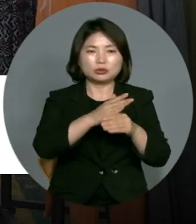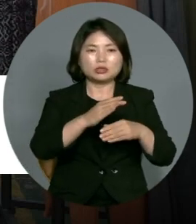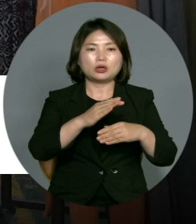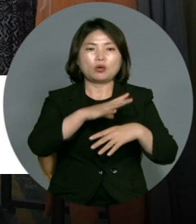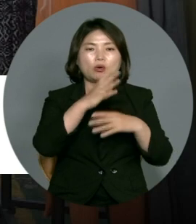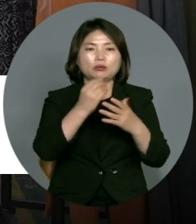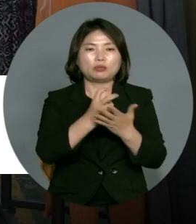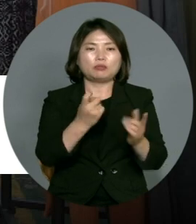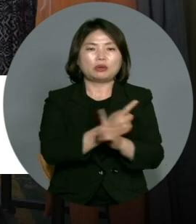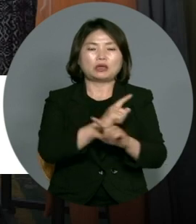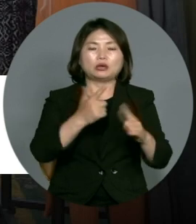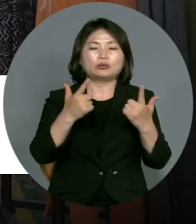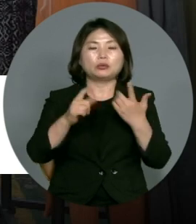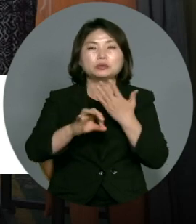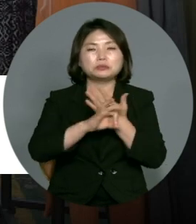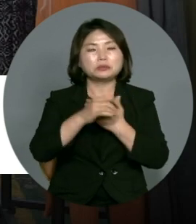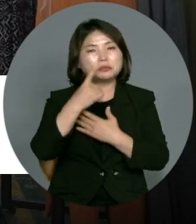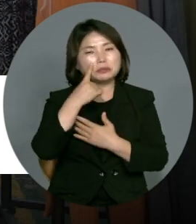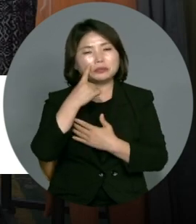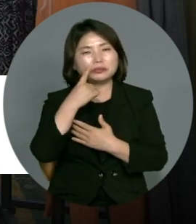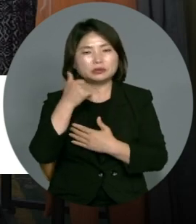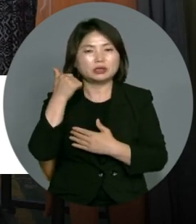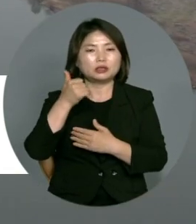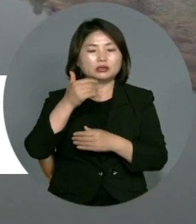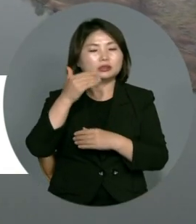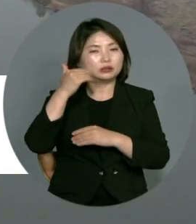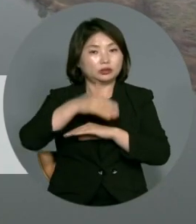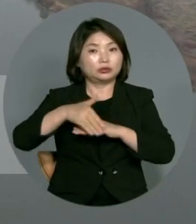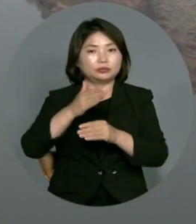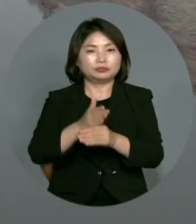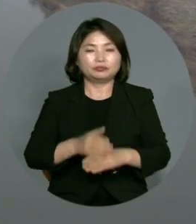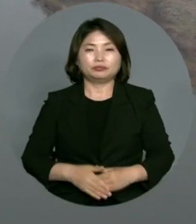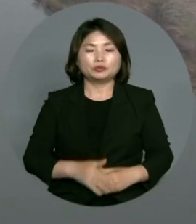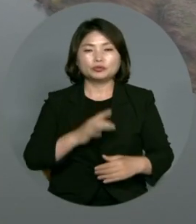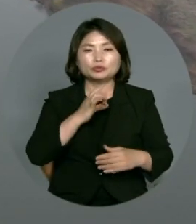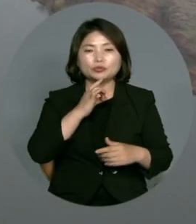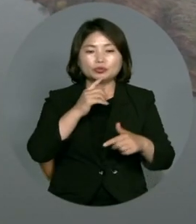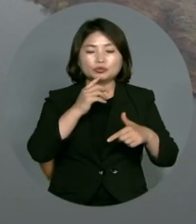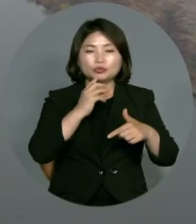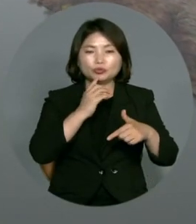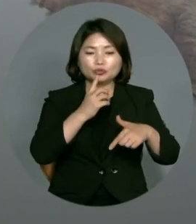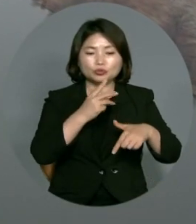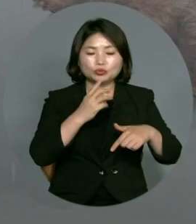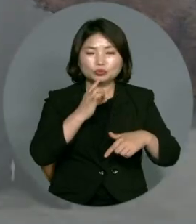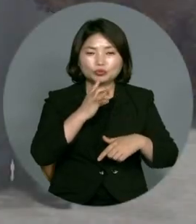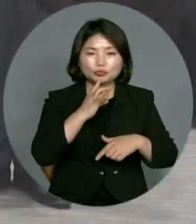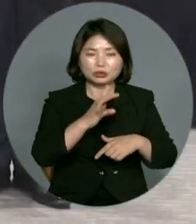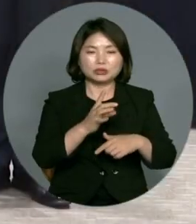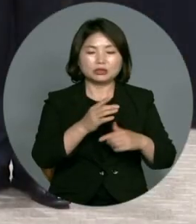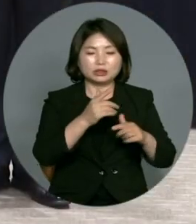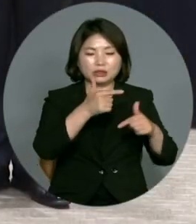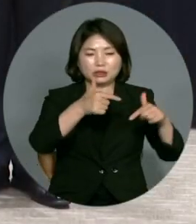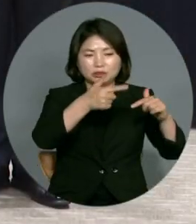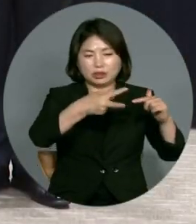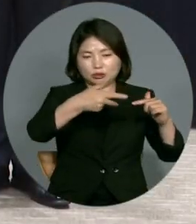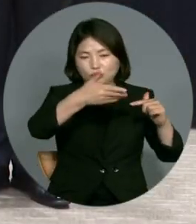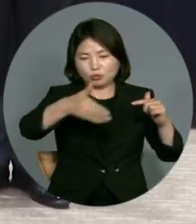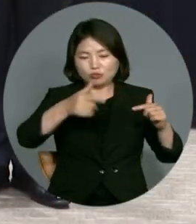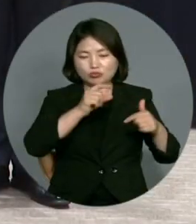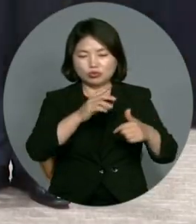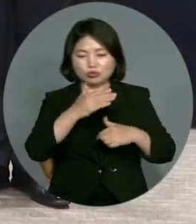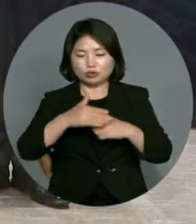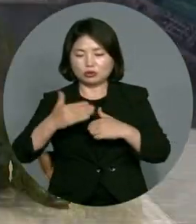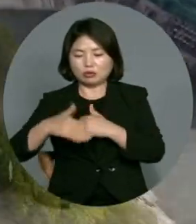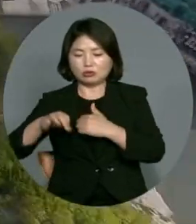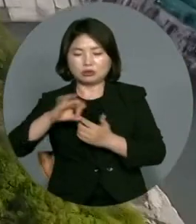네. 한시적으로. 그래 우리도 한시적으로 해보자 하는 게 그거. 구미 낙동강물을 대구가 쓰기로 한 취수원 다변화 협정을